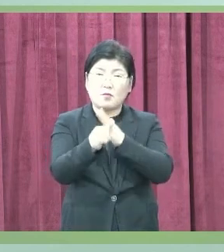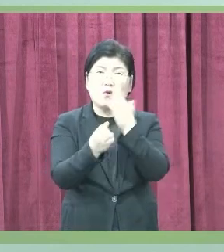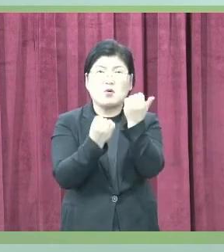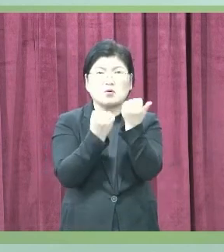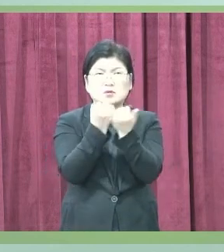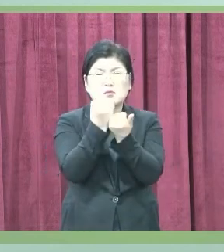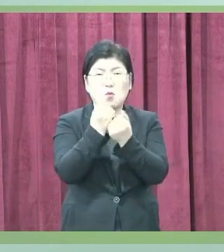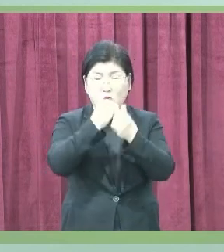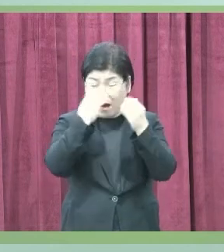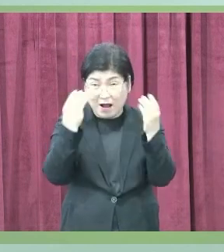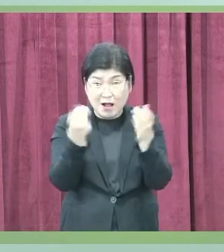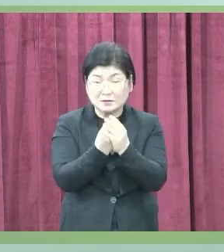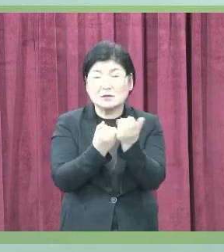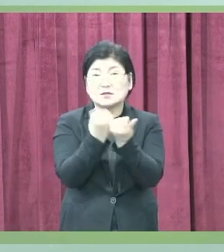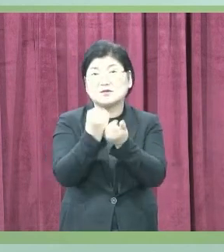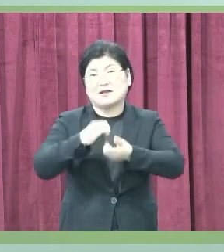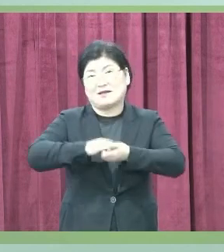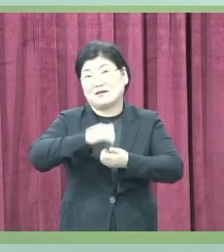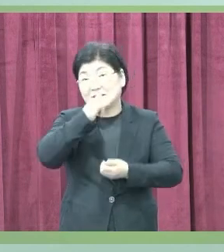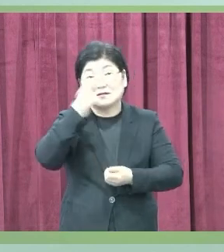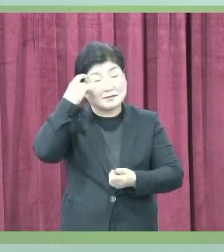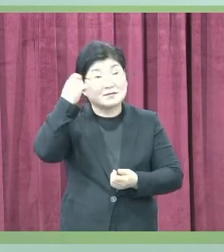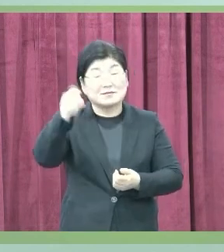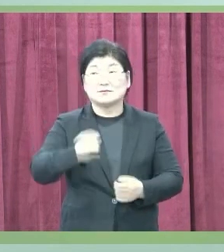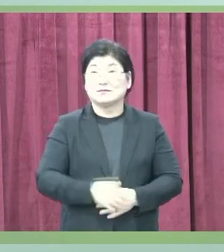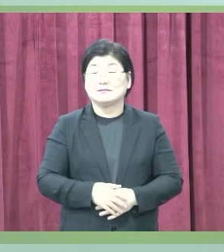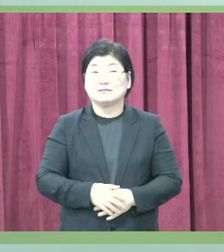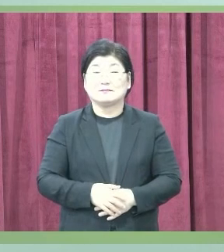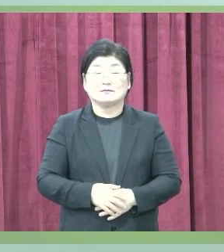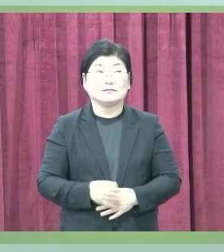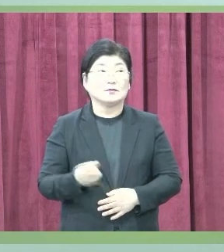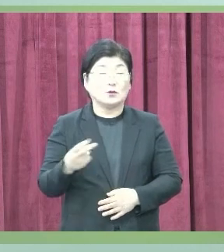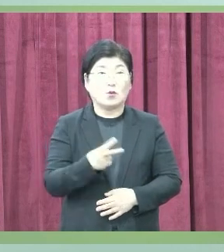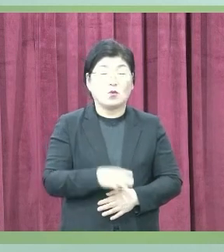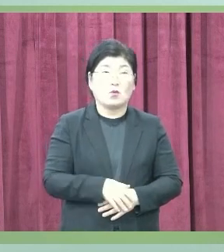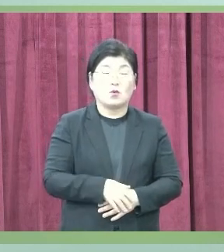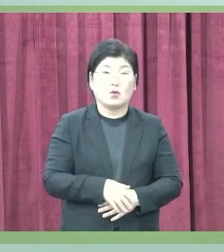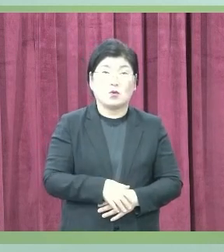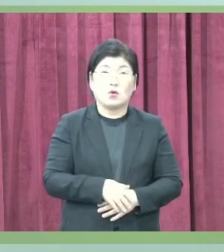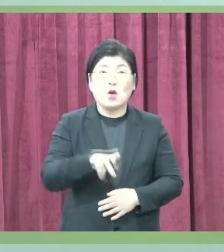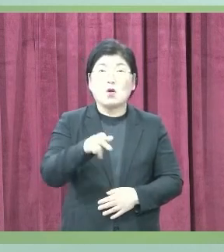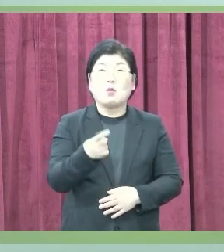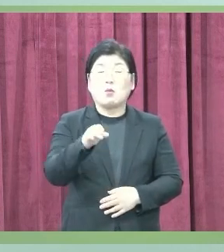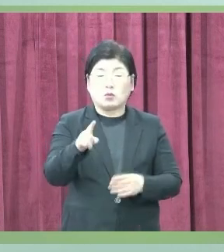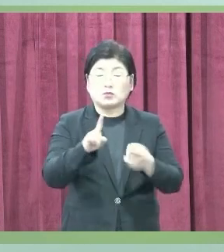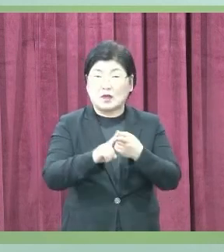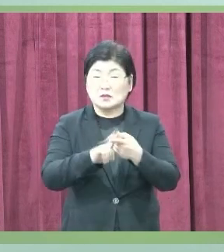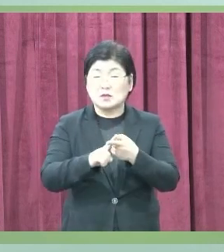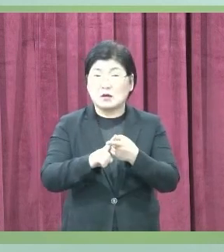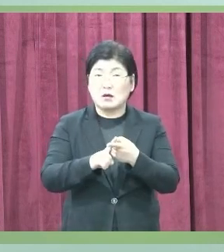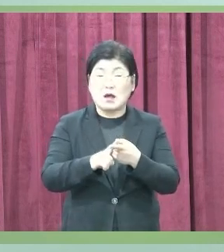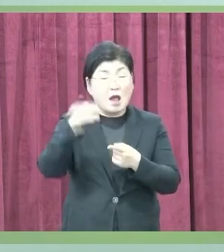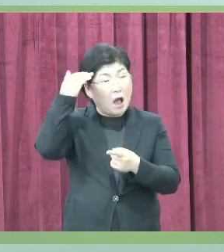좀 한계가 있는 것 같습니다. 예. 네. 그리고 이제 코모비더티에 대해서 한국 통계를 제외한